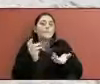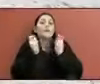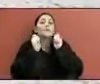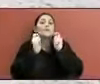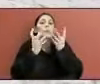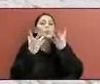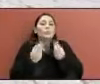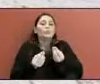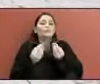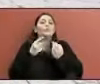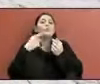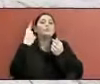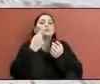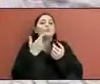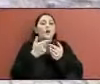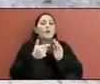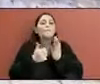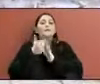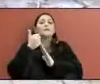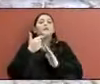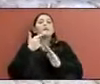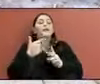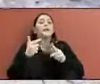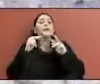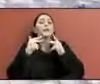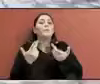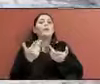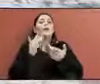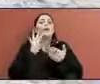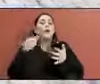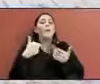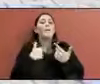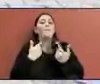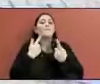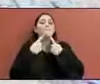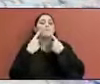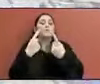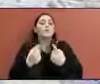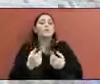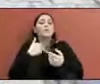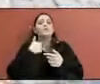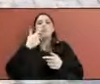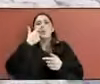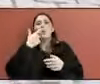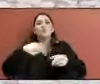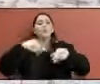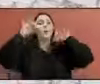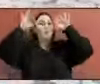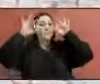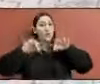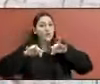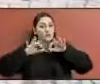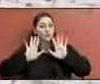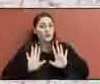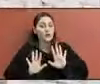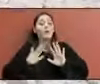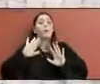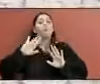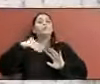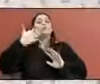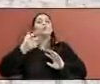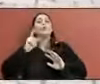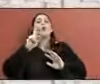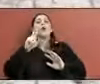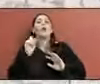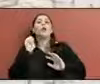ümit ediyorum. Çünkü Şemsettin Başkanım dediğim gibi o konuda gerekli talimatı verdi. Biz Gölcük'le başlayacağız ama sonrasında tüm